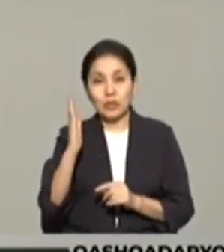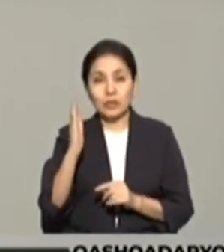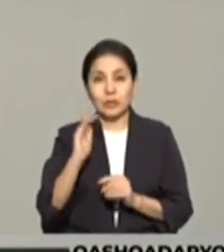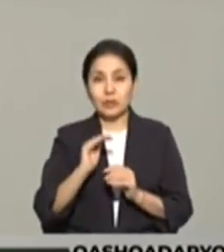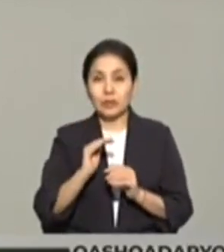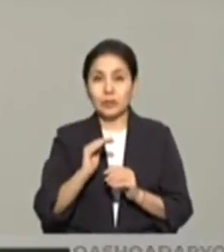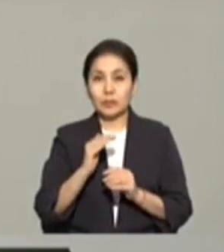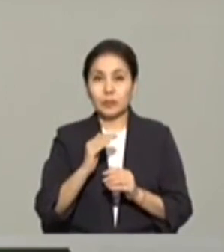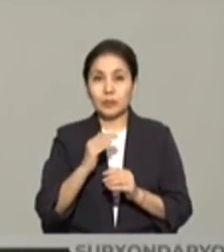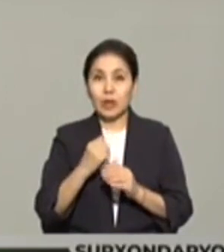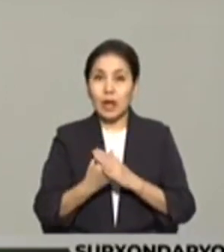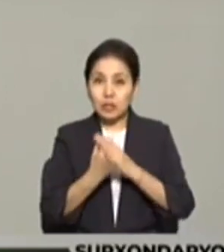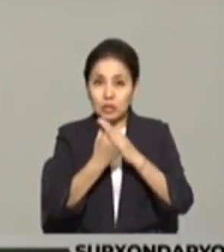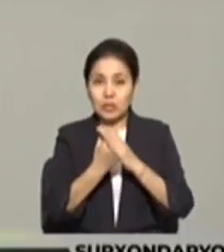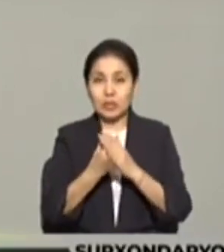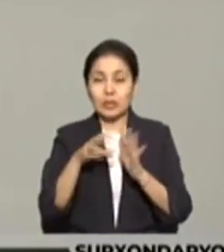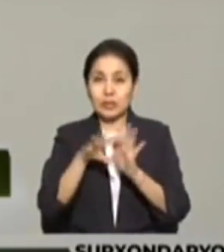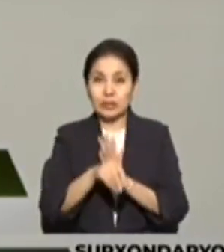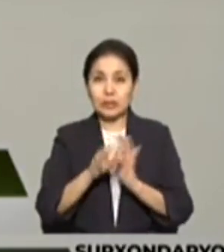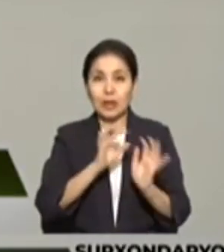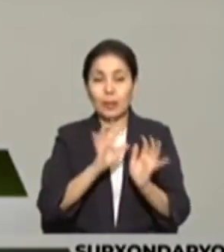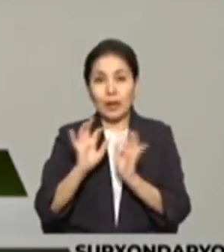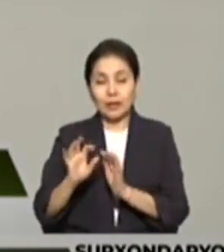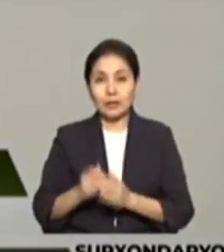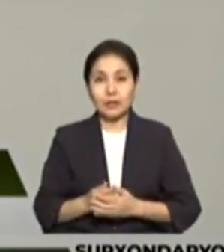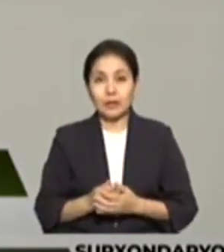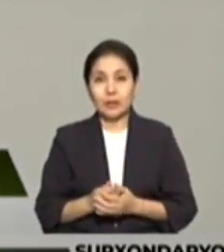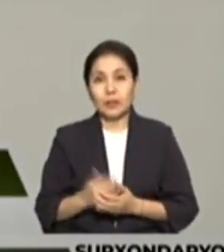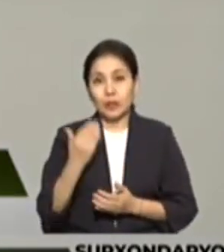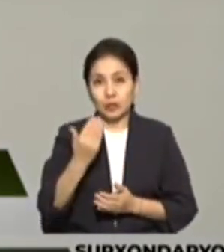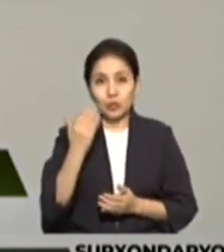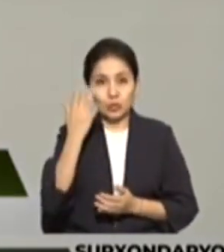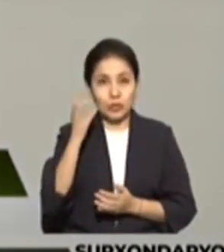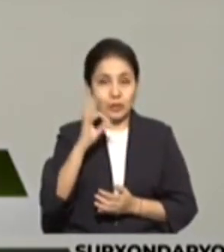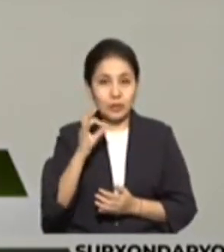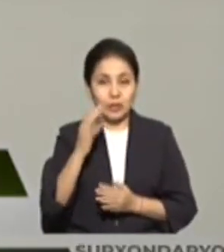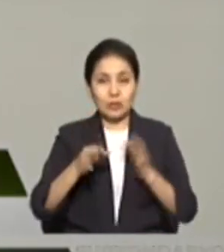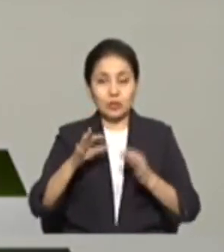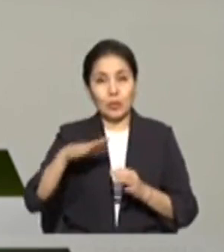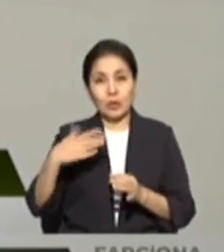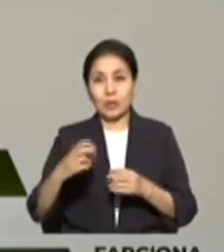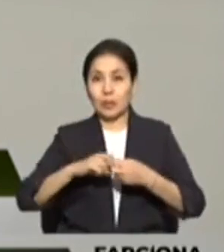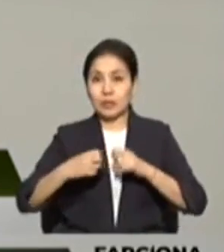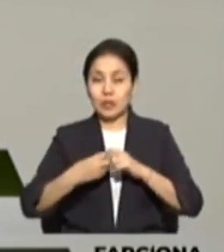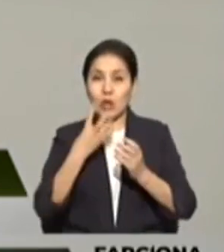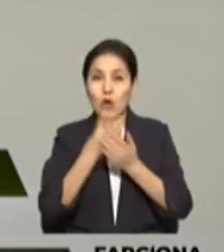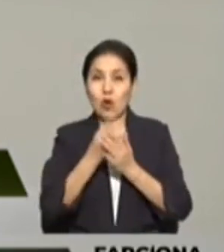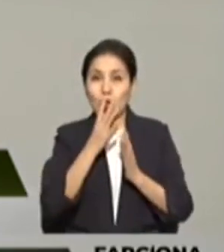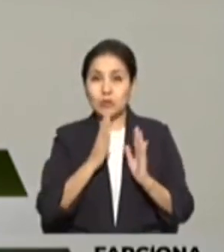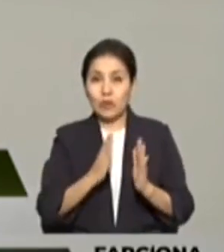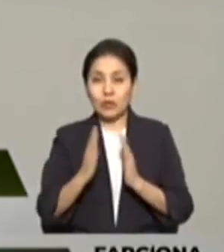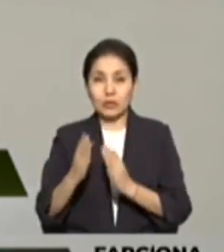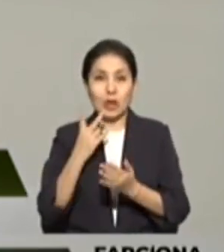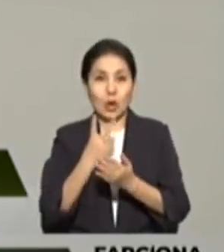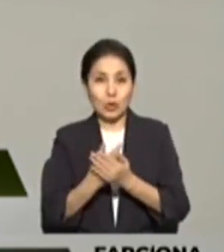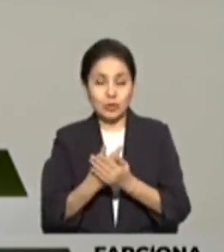yanada asosli kiritilishini ta'minlaydi. Shu nuqtai nazardan sudlar tomonidan ham bu masalalar o'z vaqtida tezda ko'rib